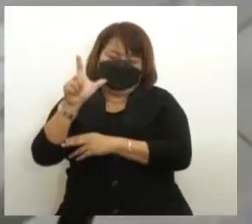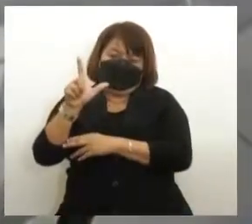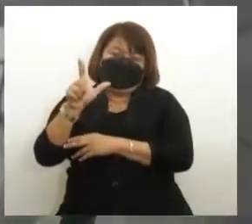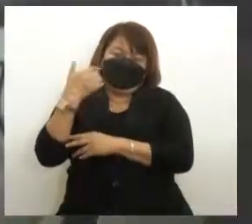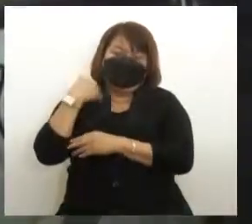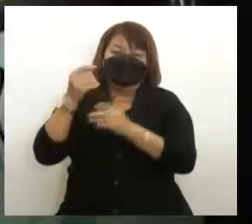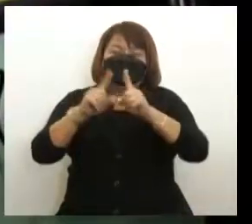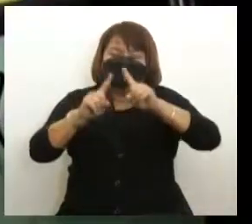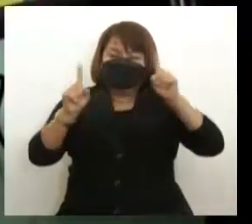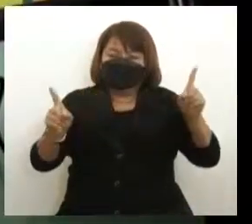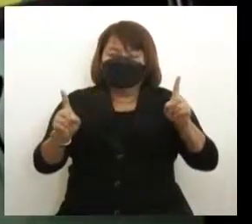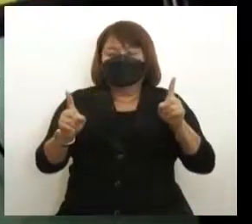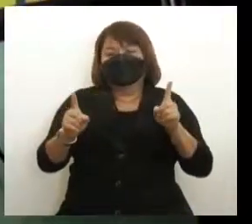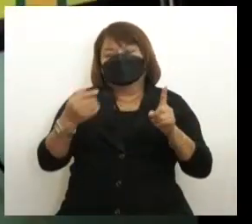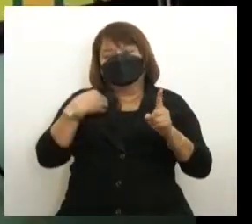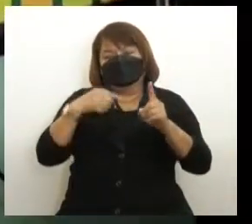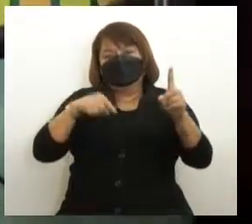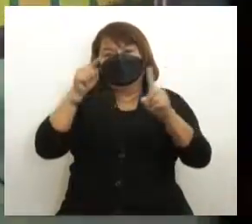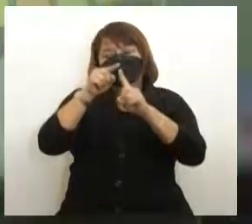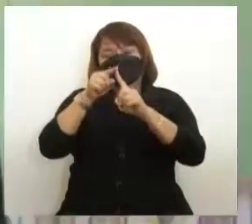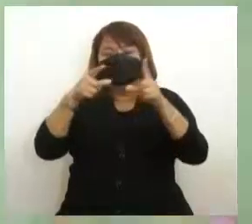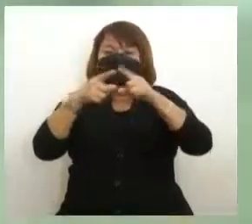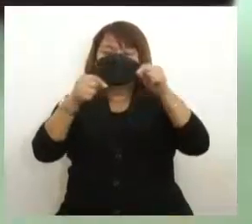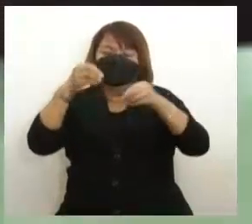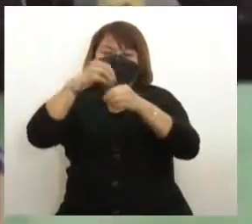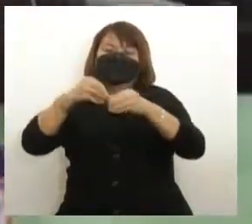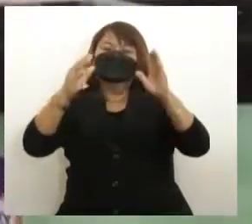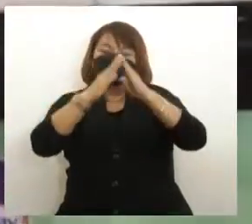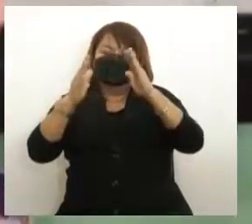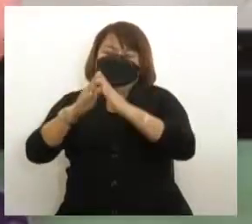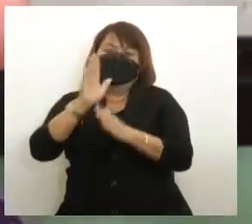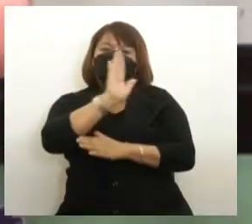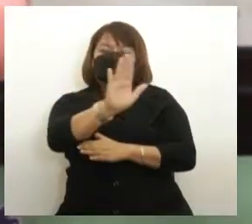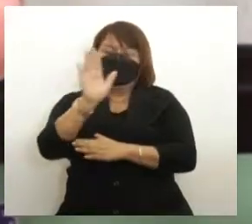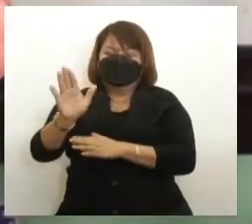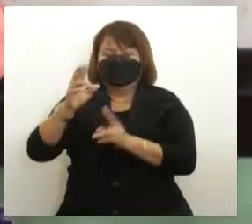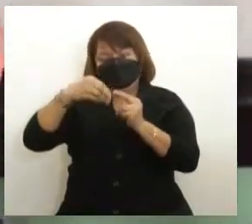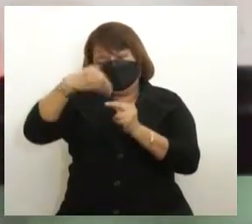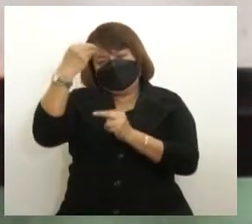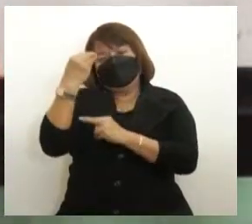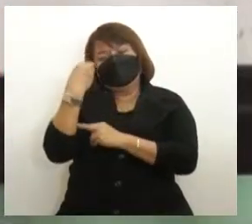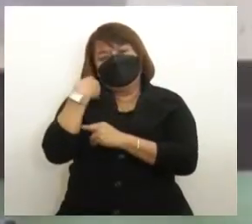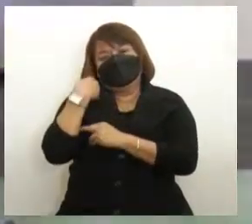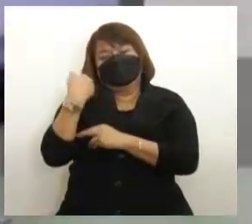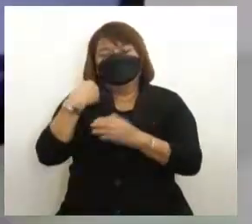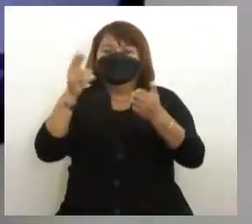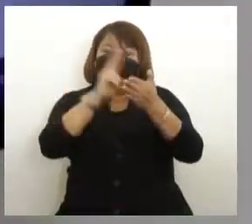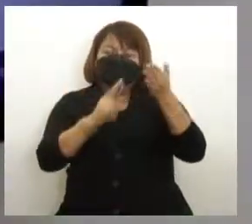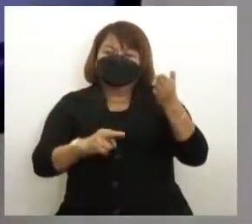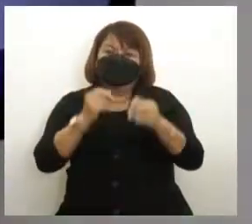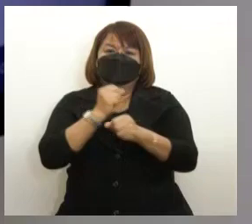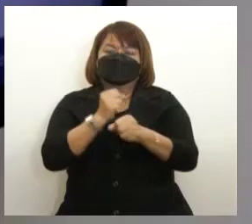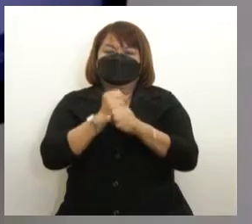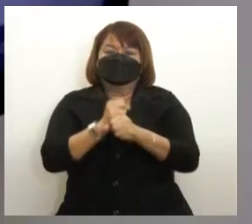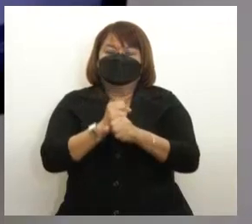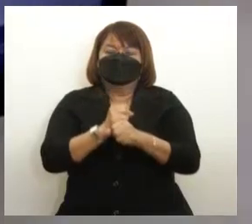มีความหลากหลายสอดคล้องกับสภาพบริบทพื้นที่และบริบทของผู้เรียนโดยได้มีการรายงานการดำเนินการ